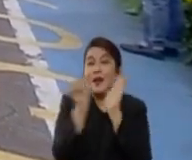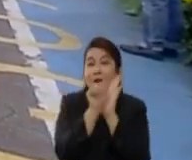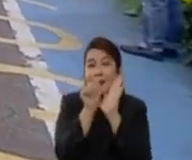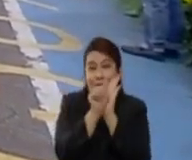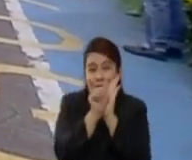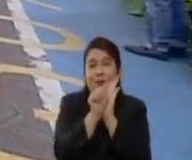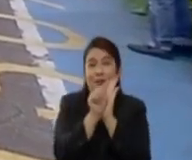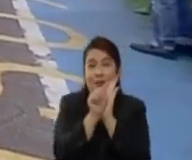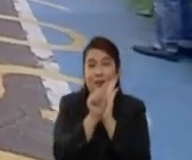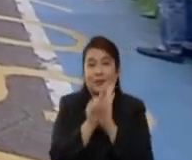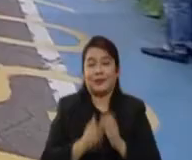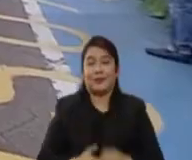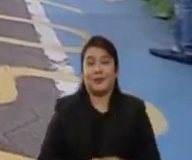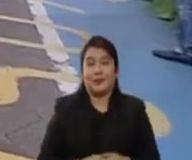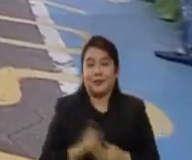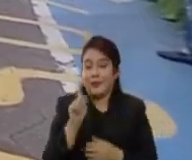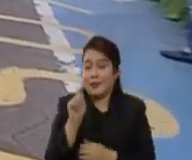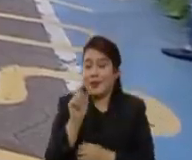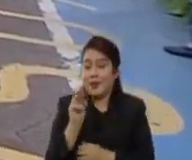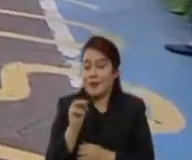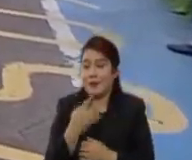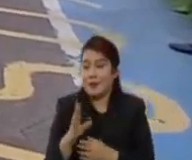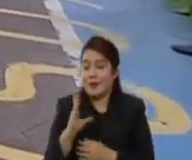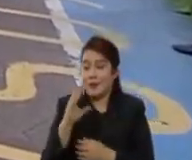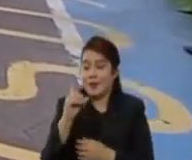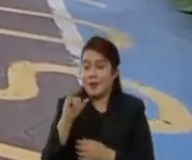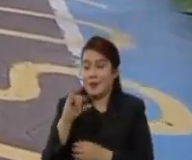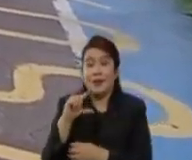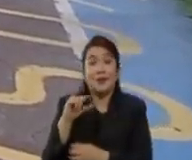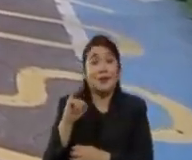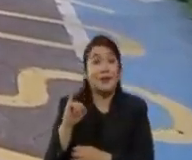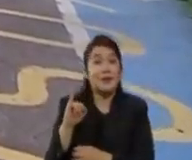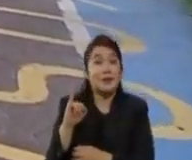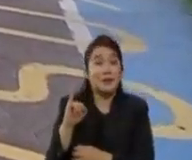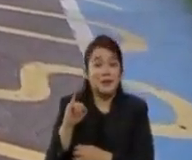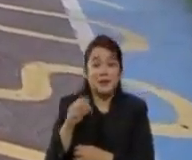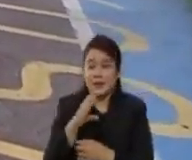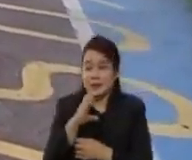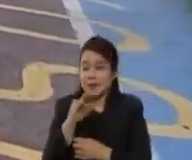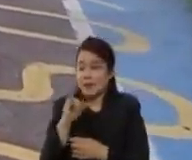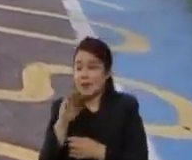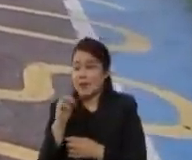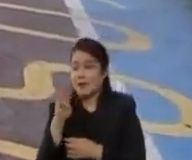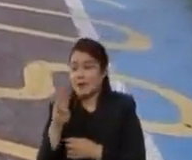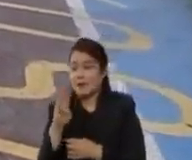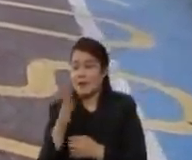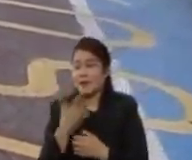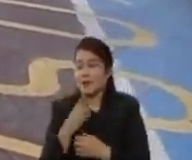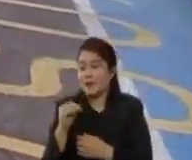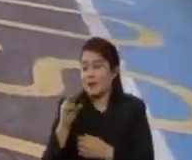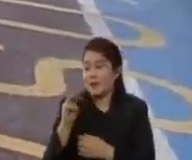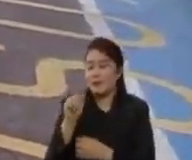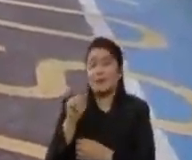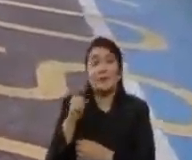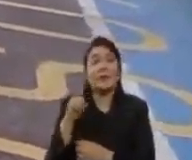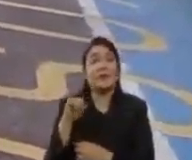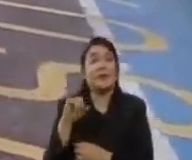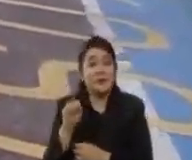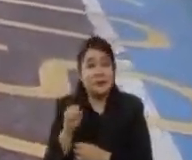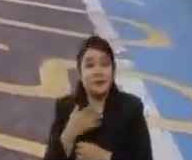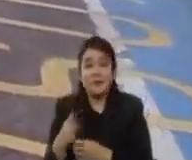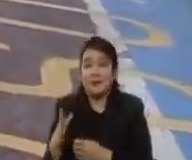Malaysia Holdings, TM, Digi Telecommunication Sdn Bhd, CIMB, Maxis, Celcom Axiata